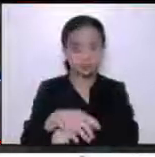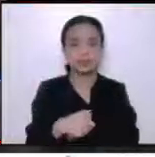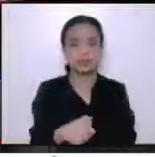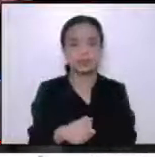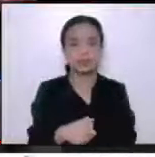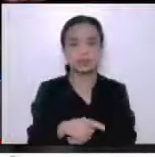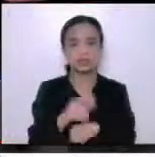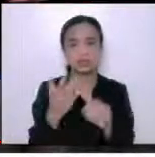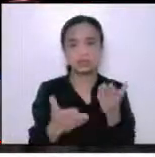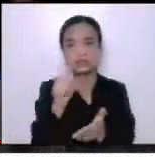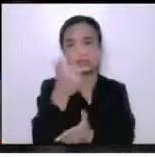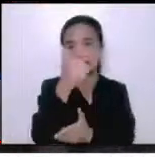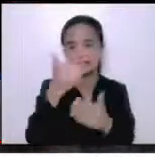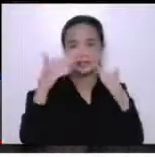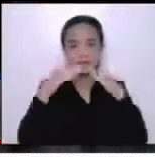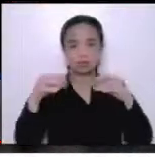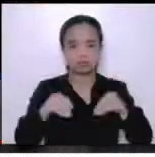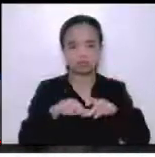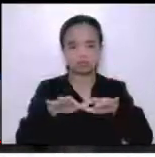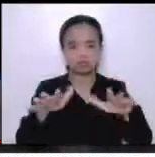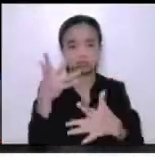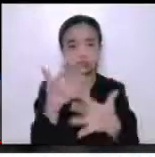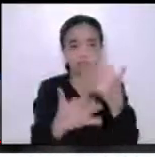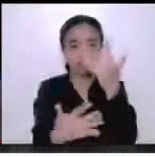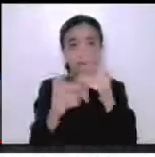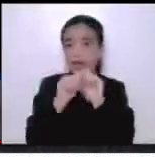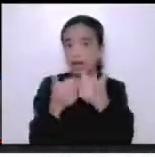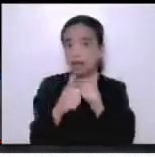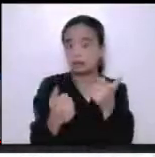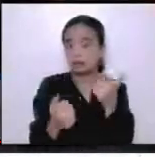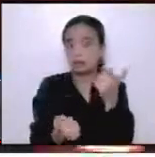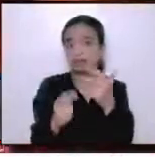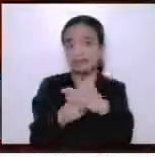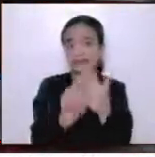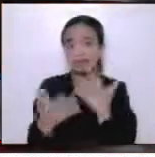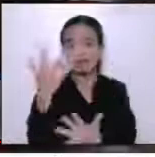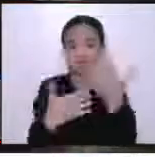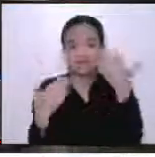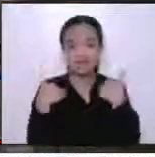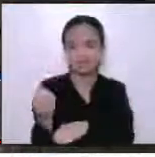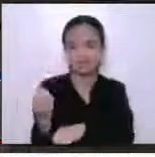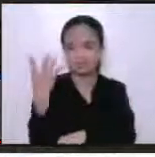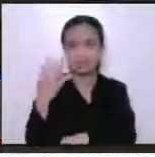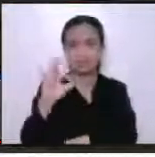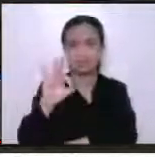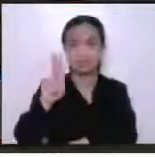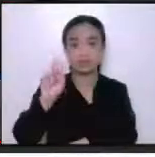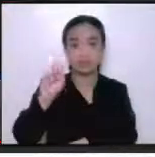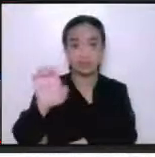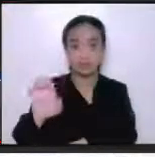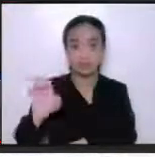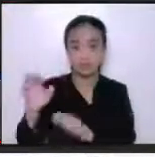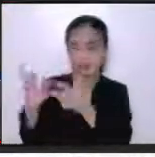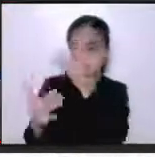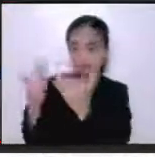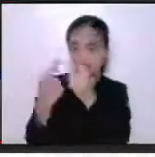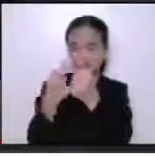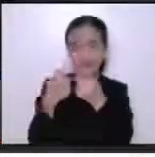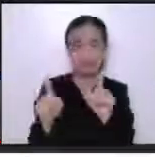bahay. Pinaniniwala ang nagmula po ang apoy sa pumutok na fuse sa isa sa nasunog na bahay. Ngunit kinukumpirma pa